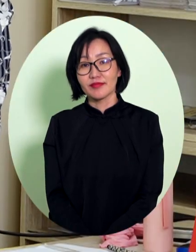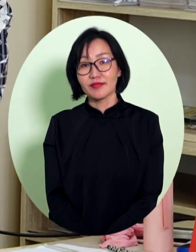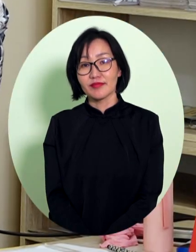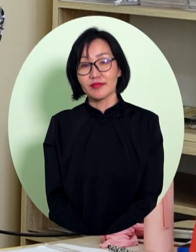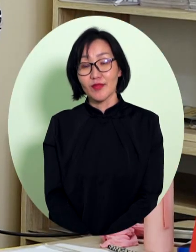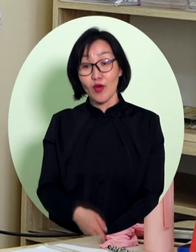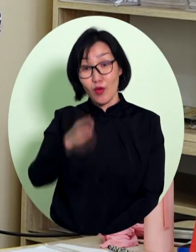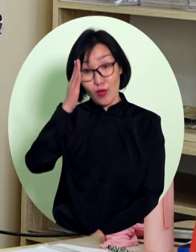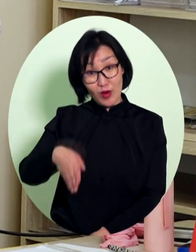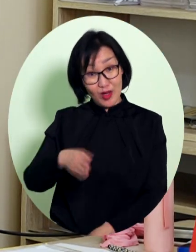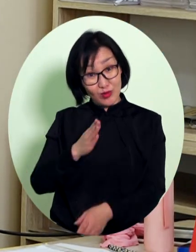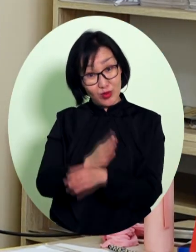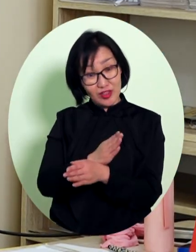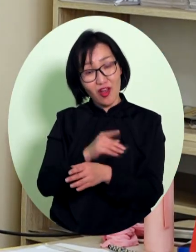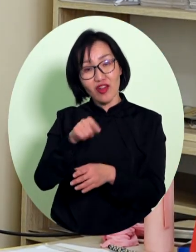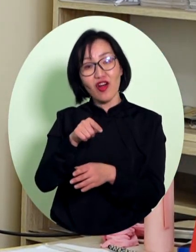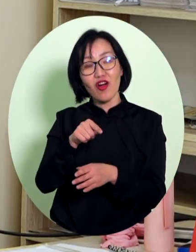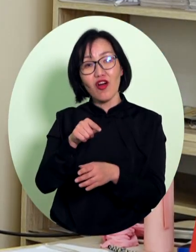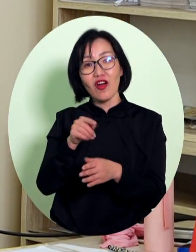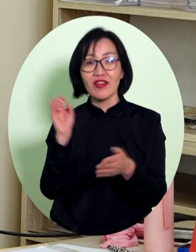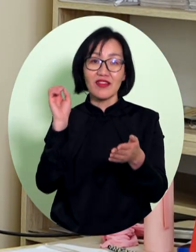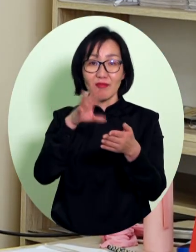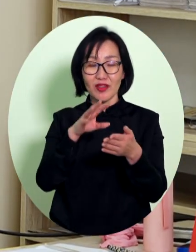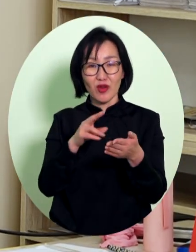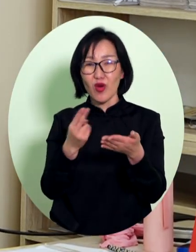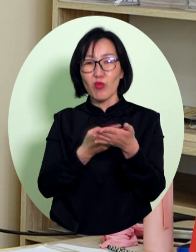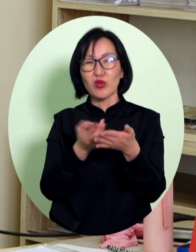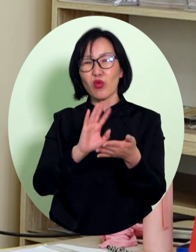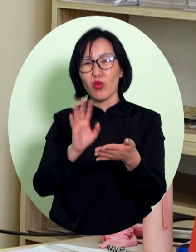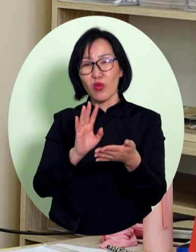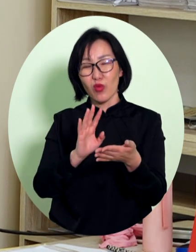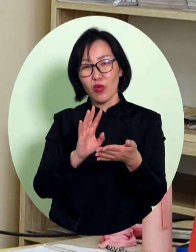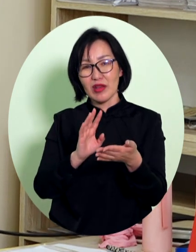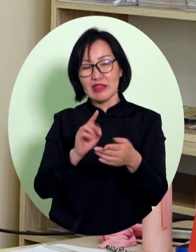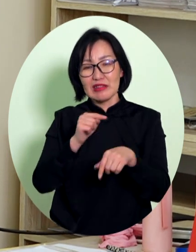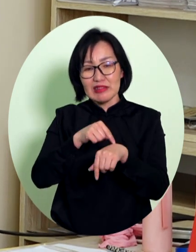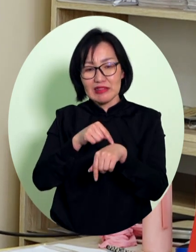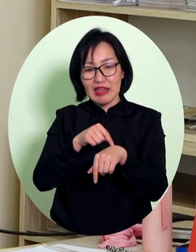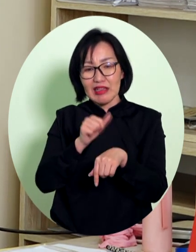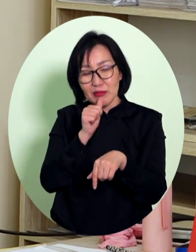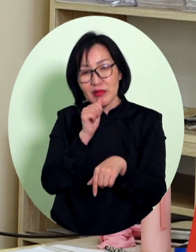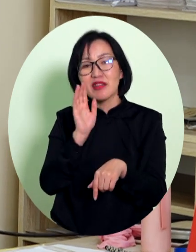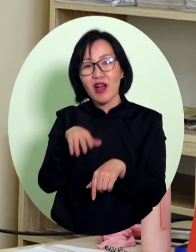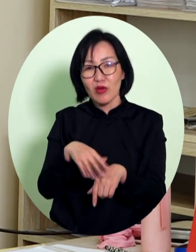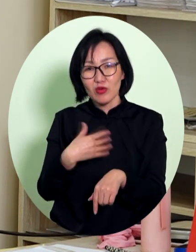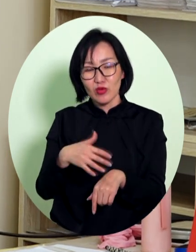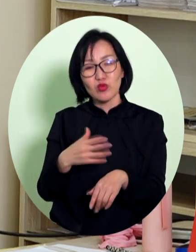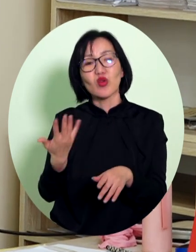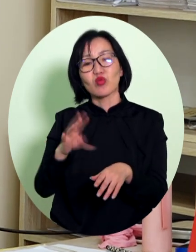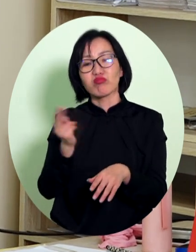Хуваасан хэсгийг тэмдэглэе. За, та бодолгүйгээр цаг хэмнээд яах вэ? Зураасалч.